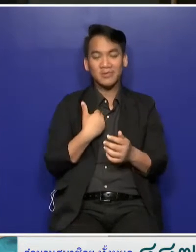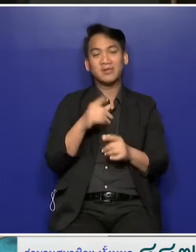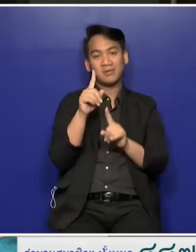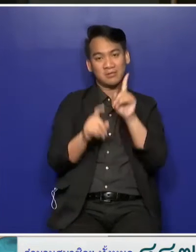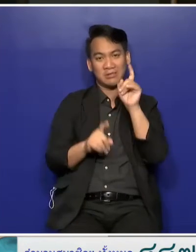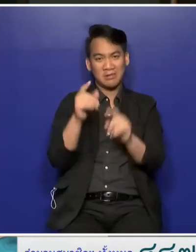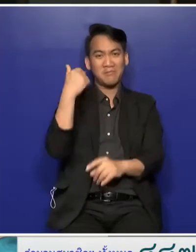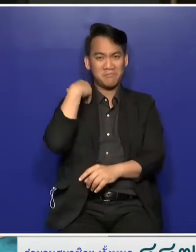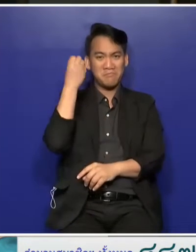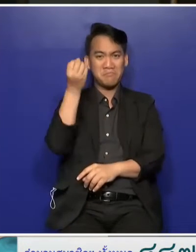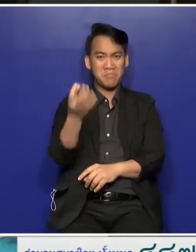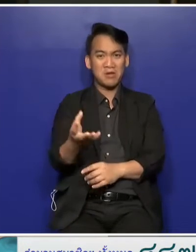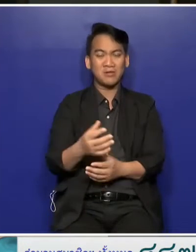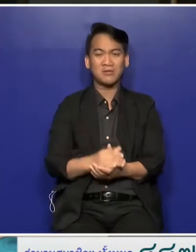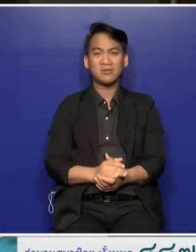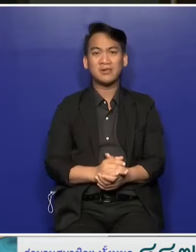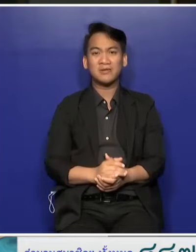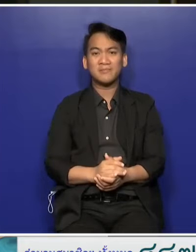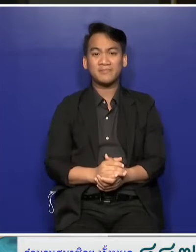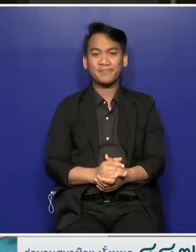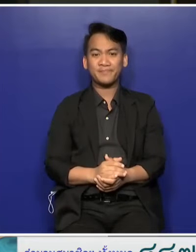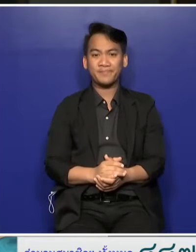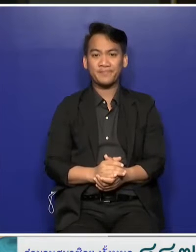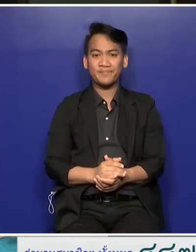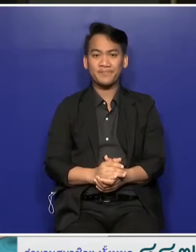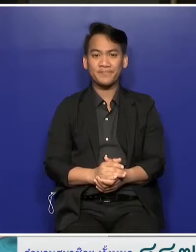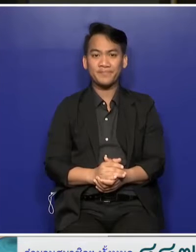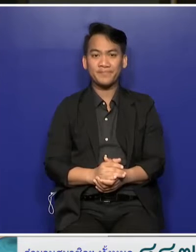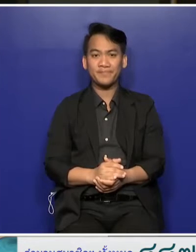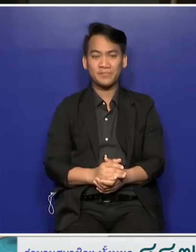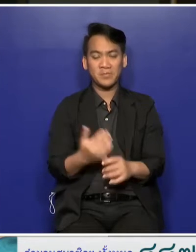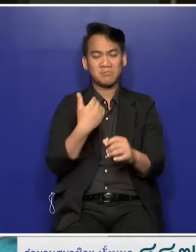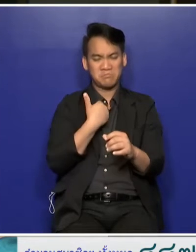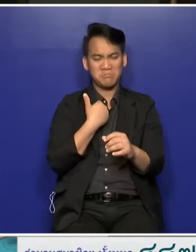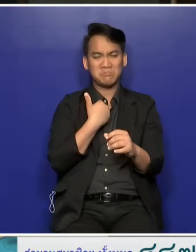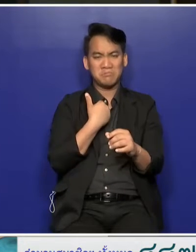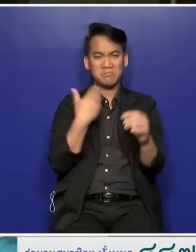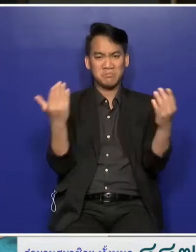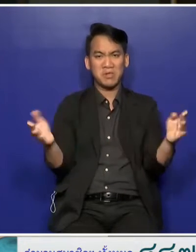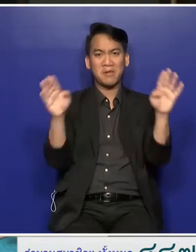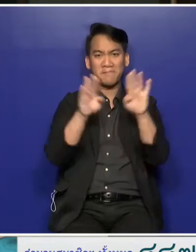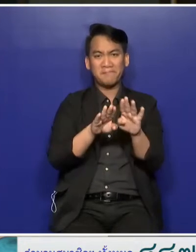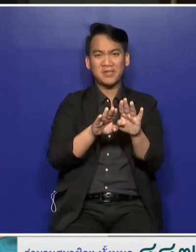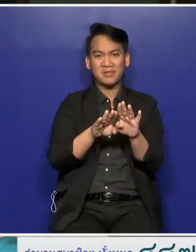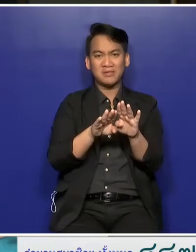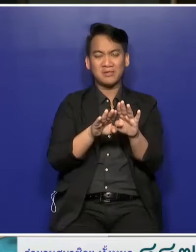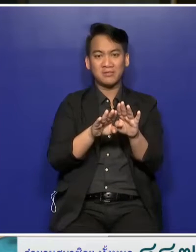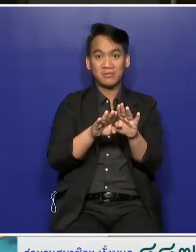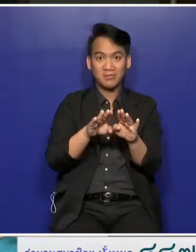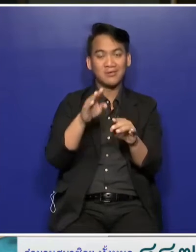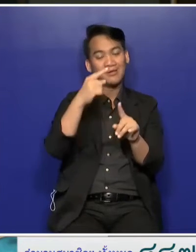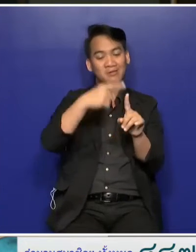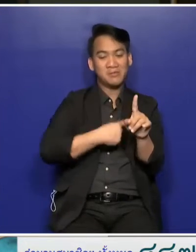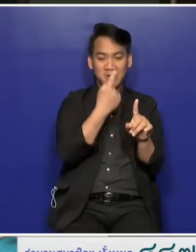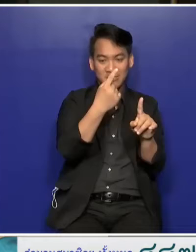มากขึ้ขณะนี้ปีนี้เชื่อว่าแม้วเราจะมีการล็อกดาวไปกลบประมาณครึ่ปีแล้วกมีก